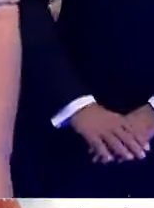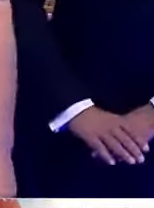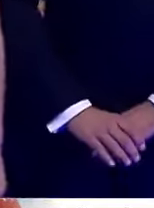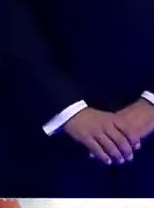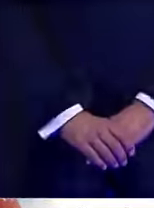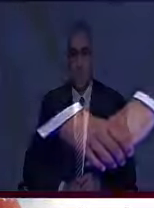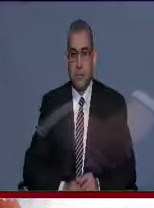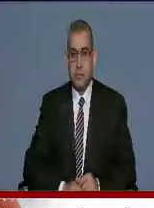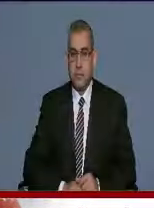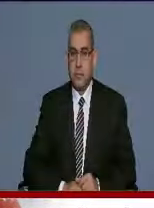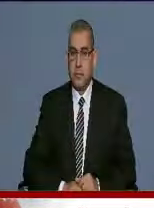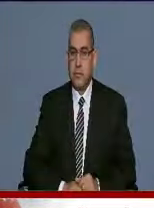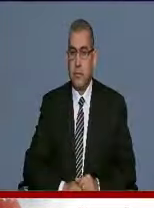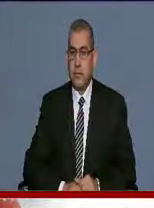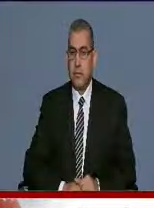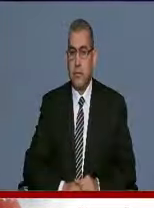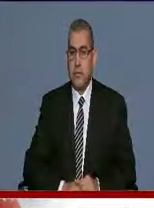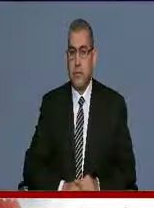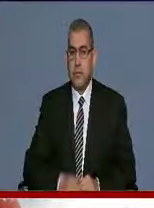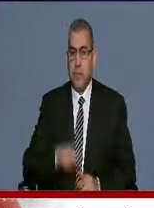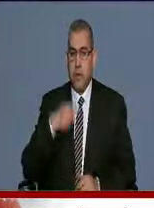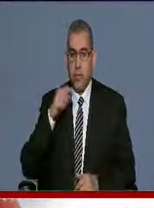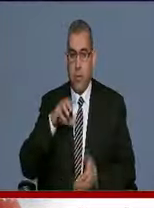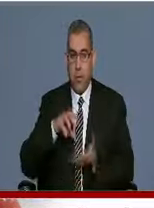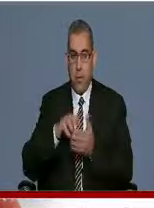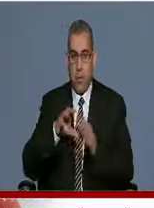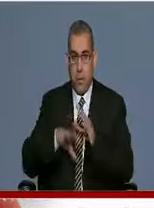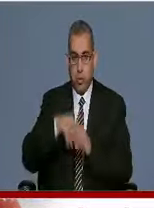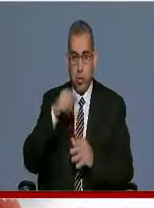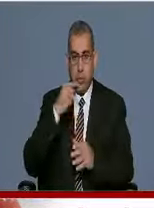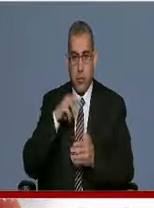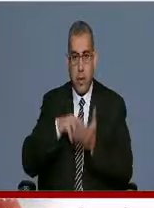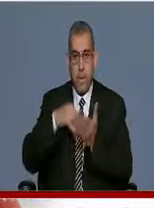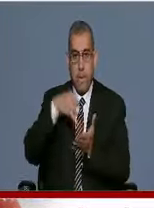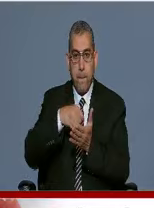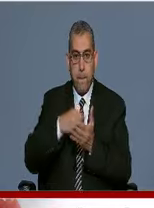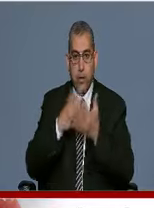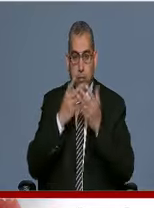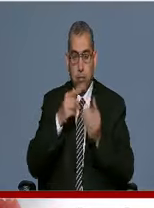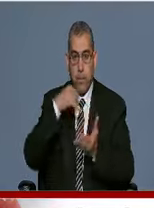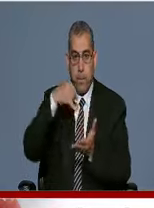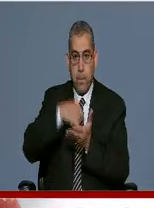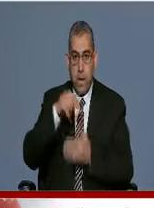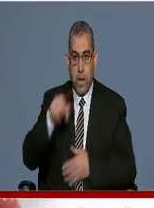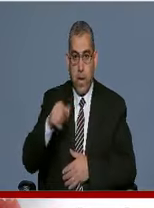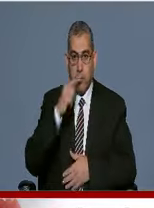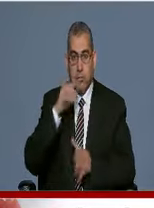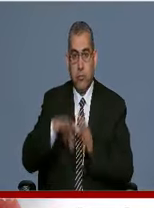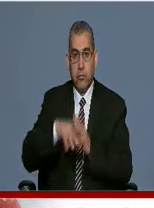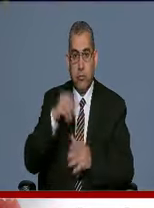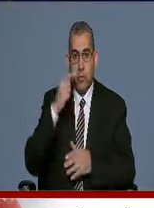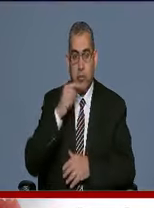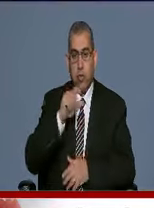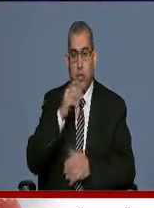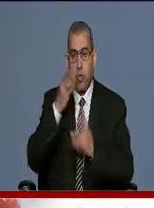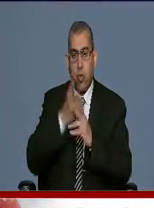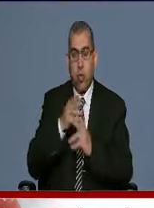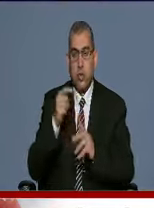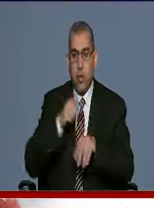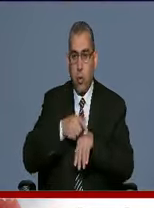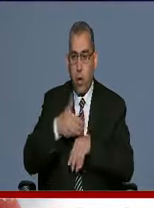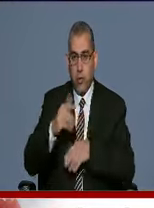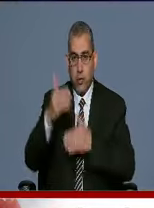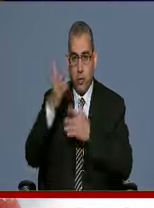هنصح عمرو حروف فندم مدير المشروع، وهعرض على سيادتك فكرة عمل المركز. المركز يا فندم تم تنفيذه في نص المدة من